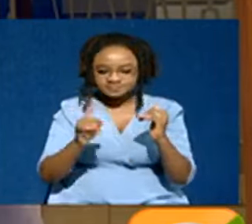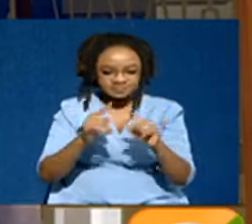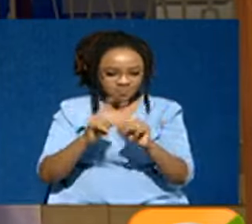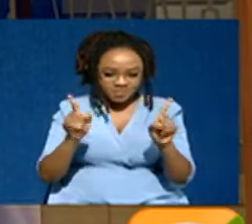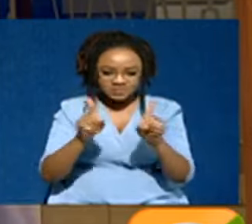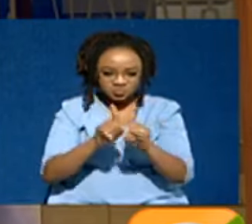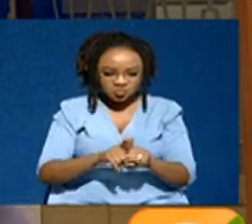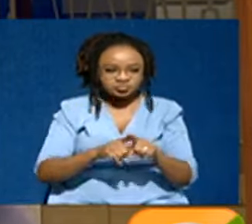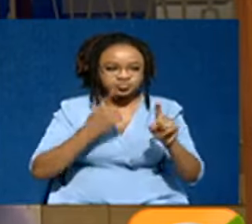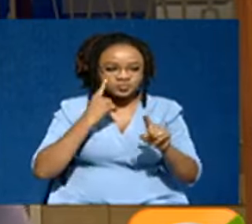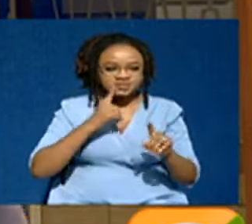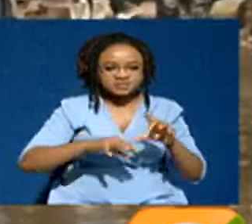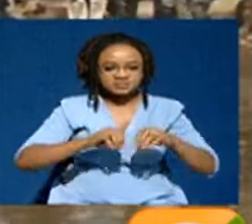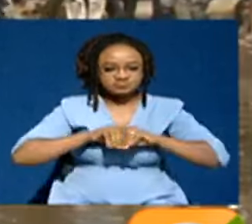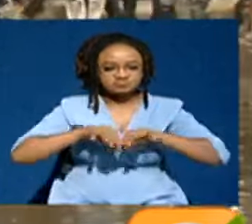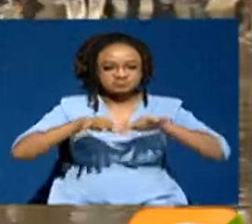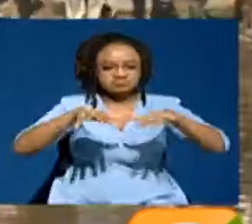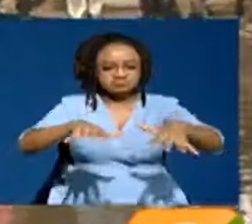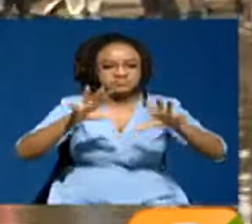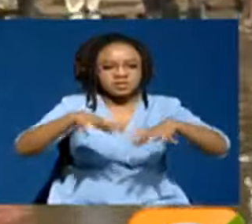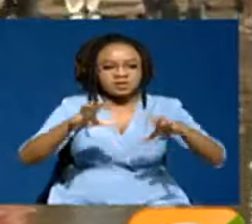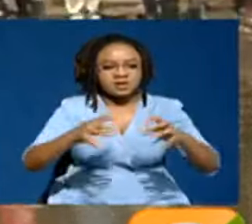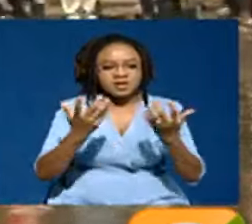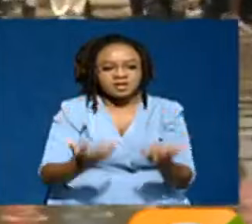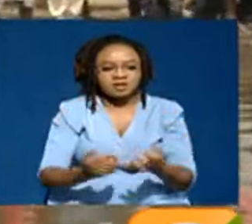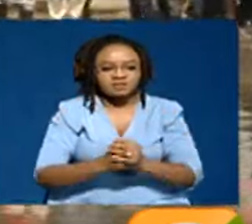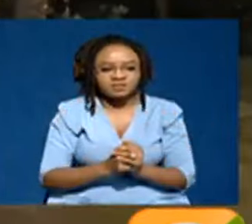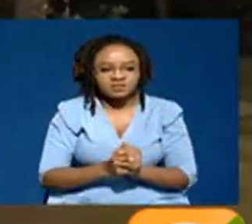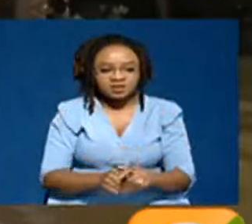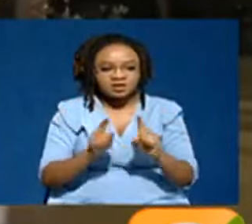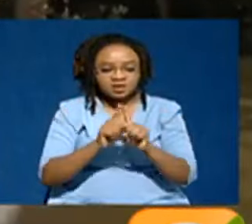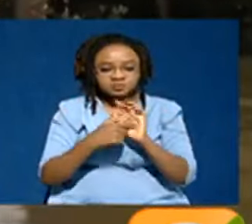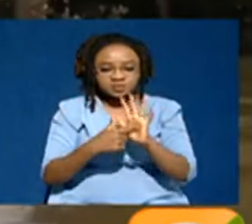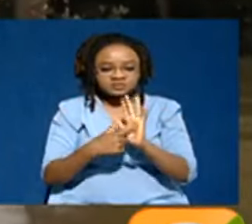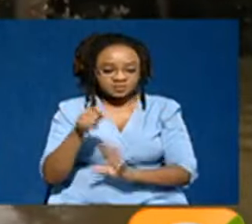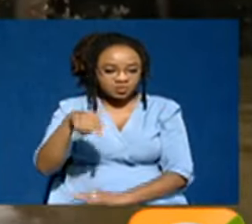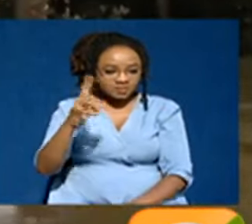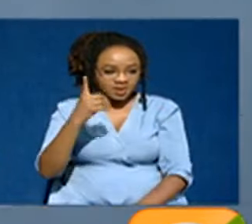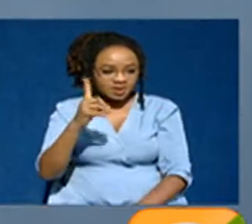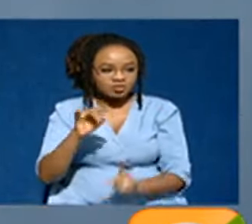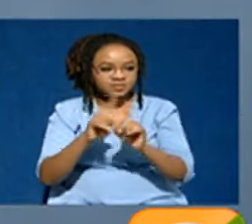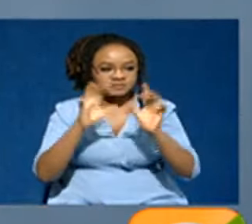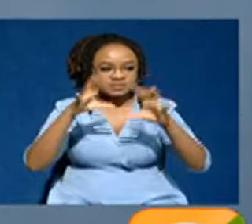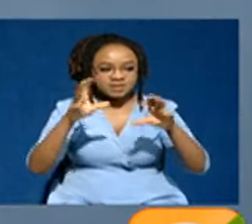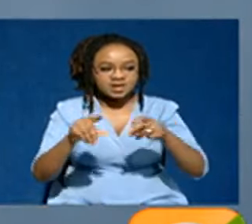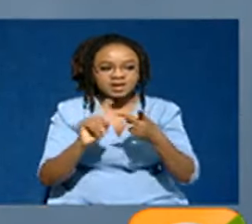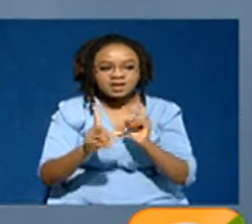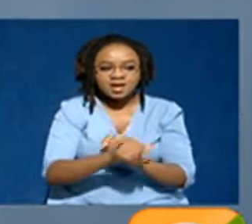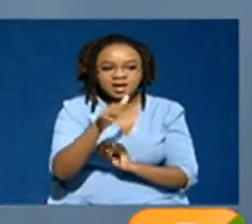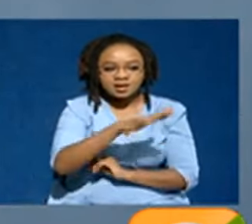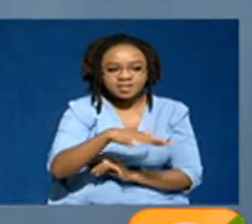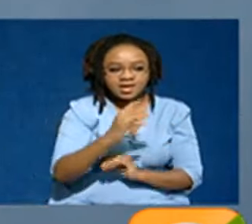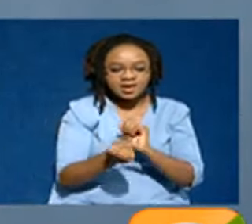that is significant. Kiwango cha juu cha mvua kiliandikishwa Nairobi, huku hali hii ya anga ikitabiriwa